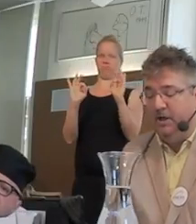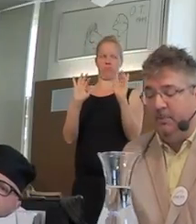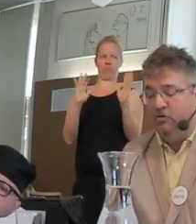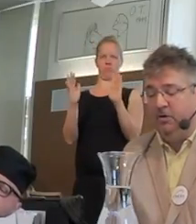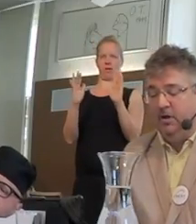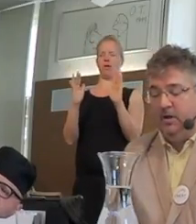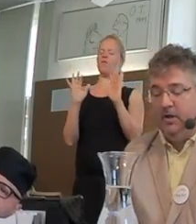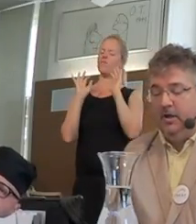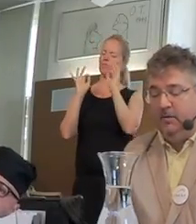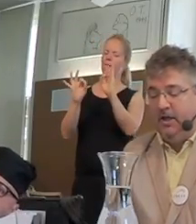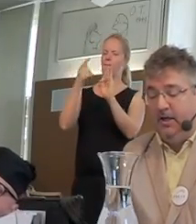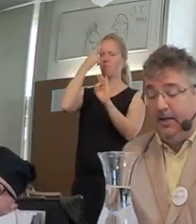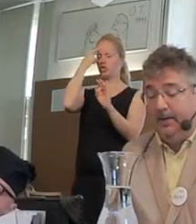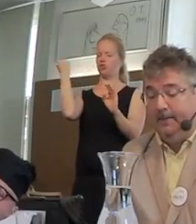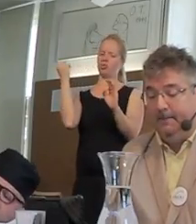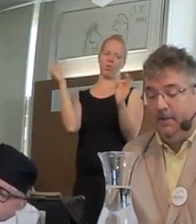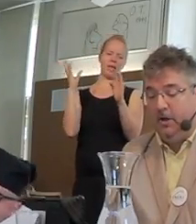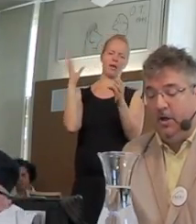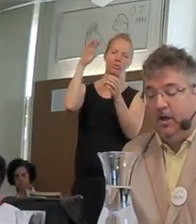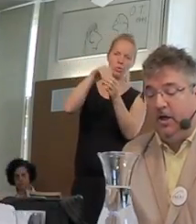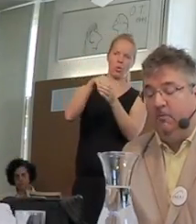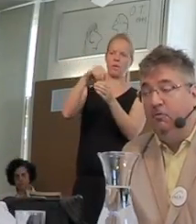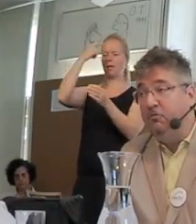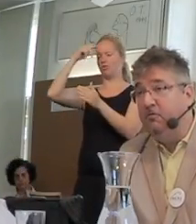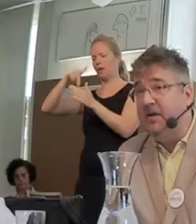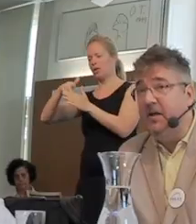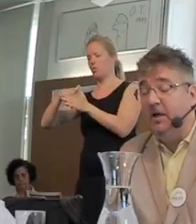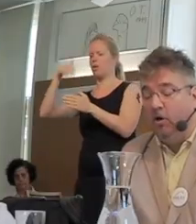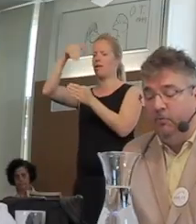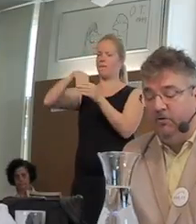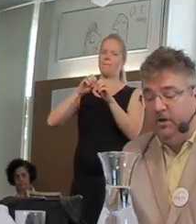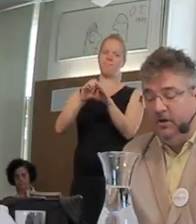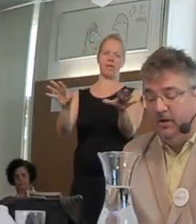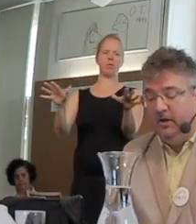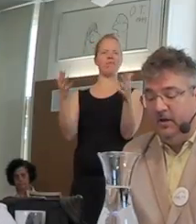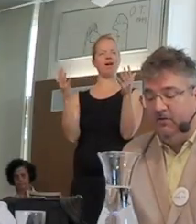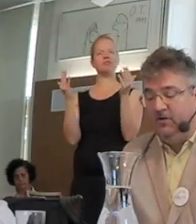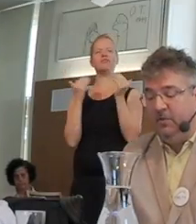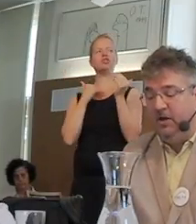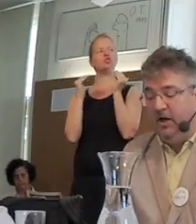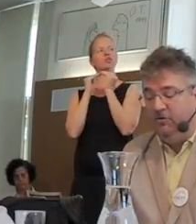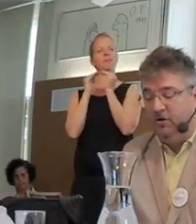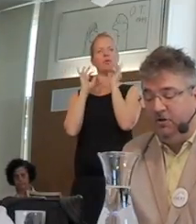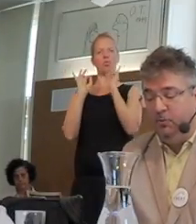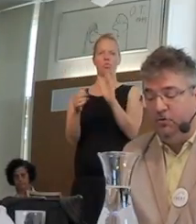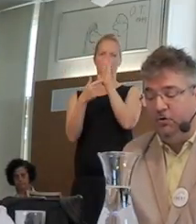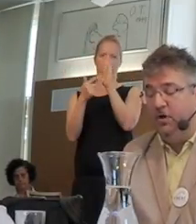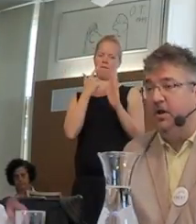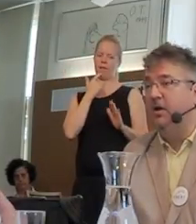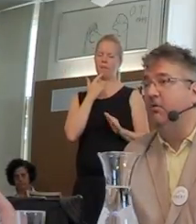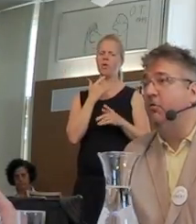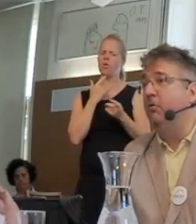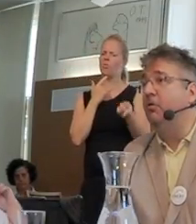Darstellung behinderter Menschen in den Medien? Und wie glauben Sie, dass sich die Medienlandschaft in